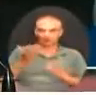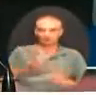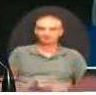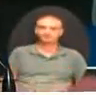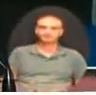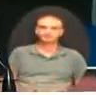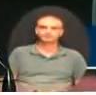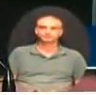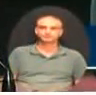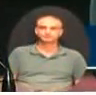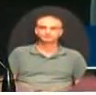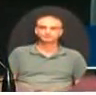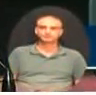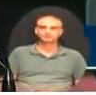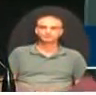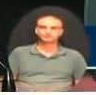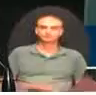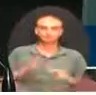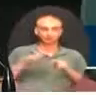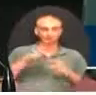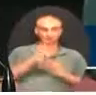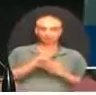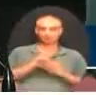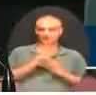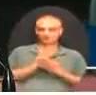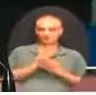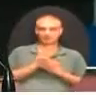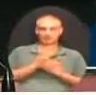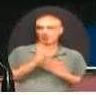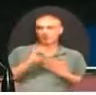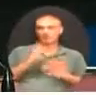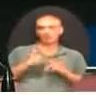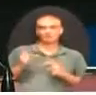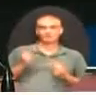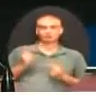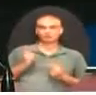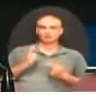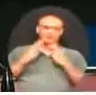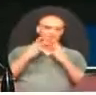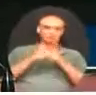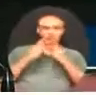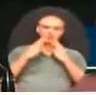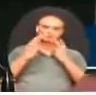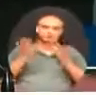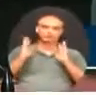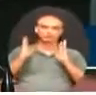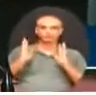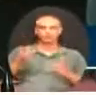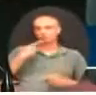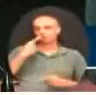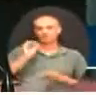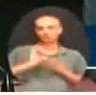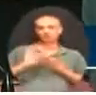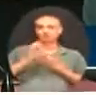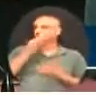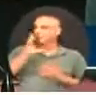שנגרמו לאותה חברה. ואחרי שכיוון שזה כבר הפסיק להיות עניין פרטי, כמו שהגיבה באופן נועל דוברת